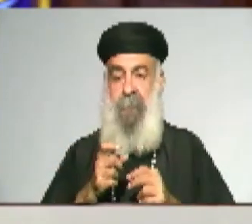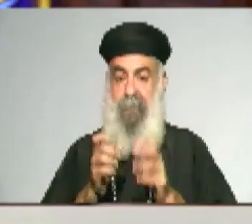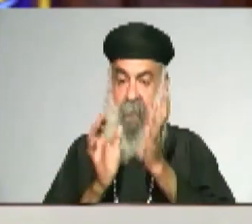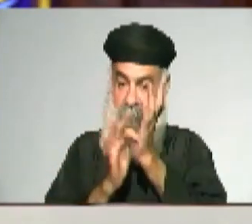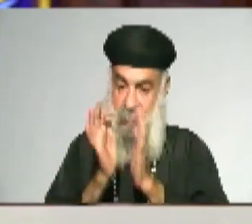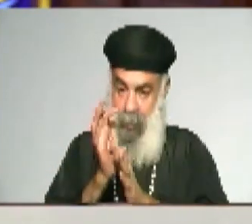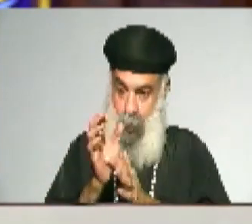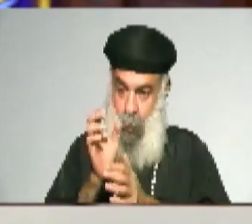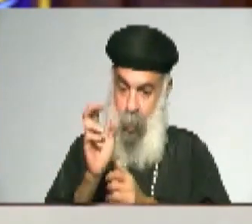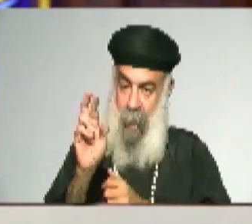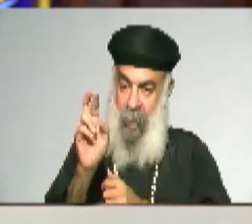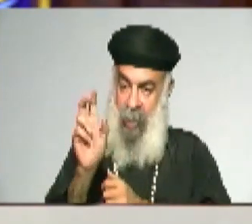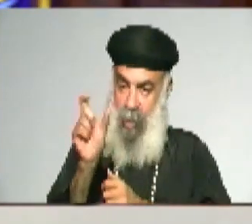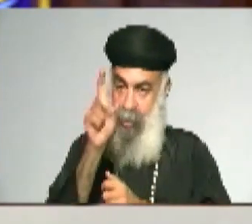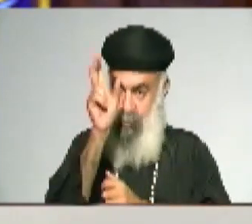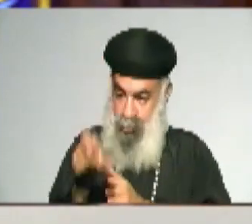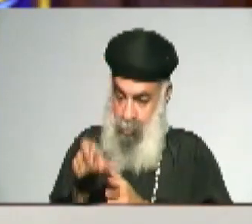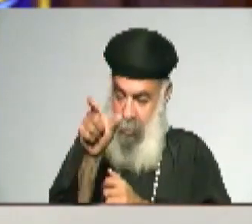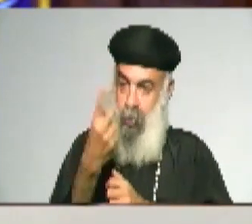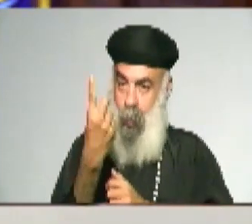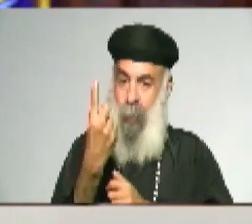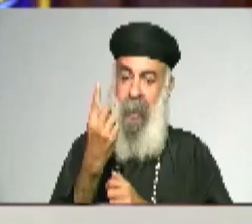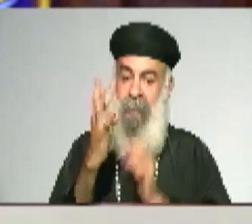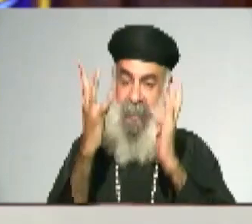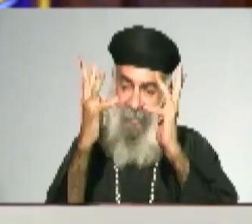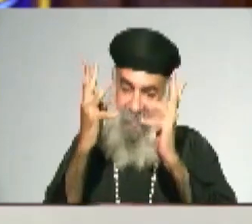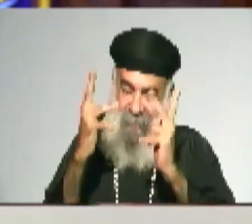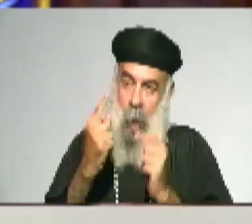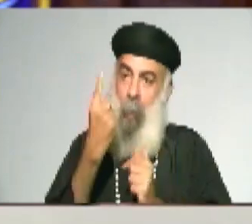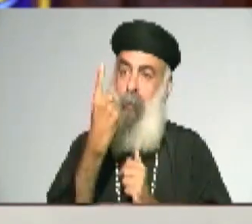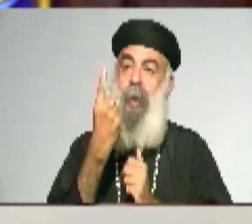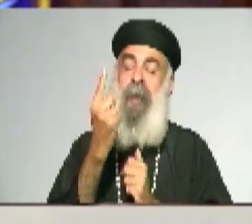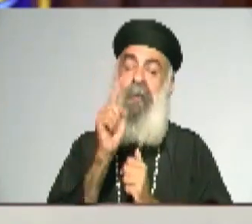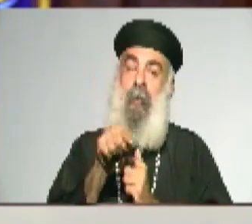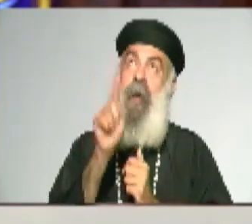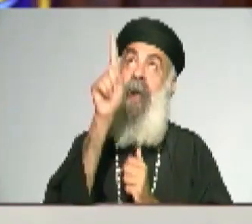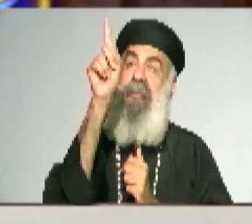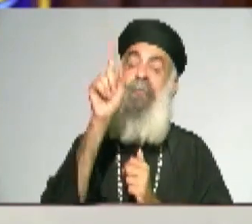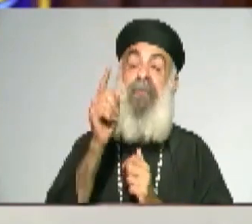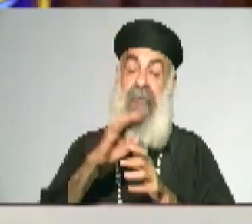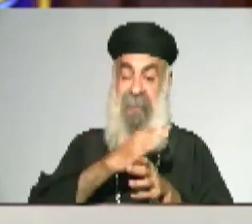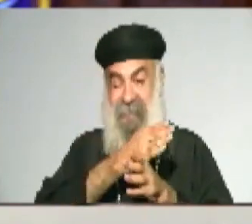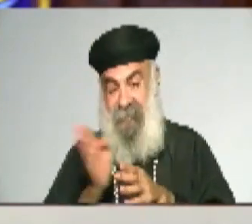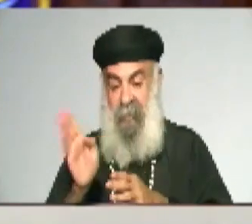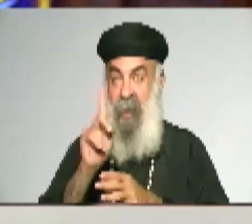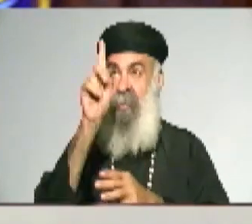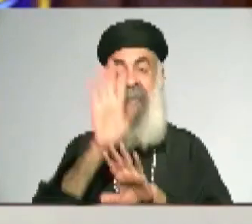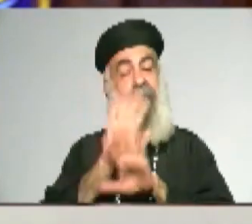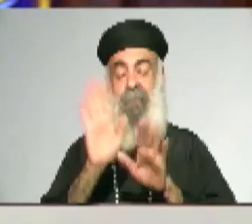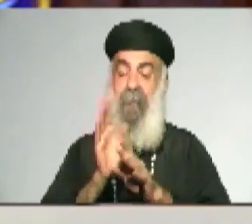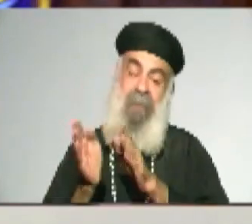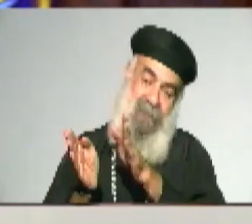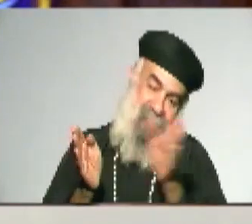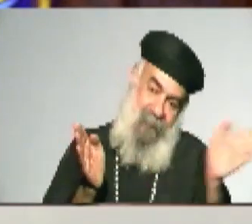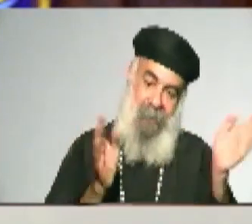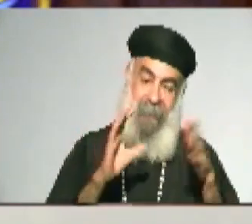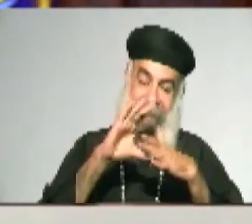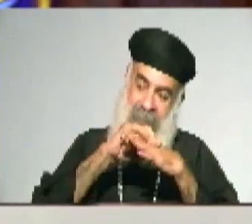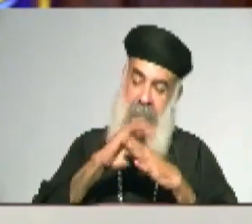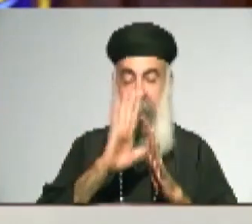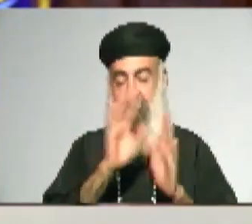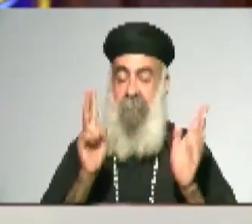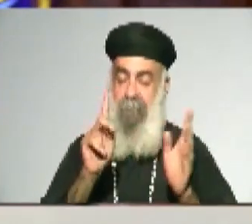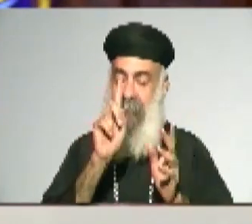شخص واحد، طبيعة واحدة، أكنوم واحد. هل إحنا بنلغي اللاهوت؟ لا طبعا. هل بنلغي الناسوت؟